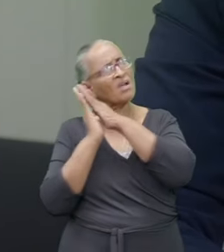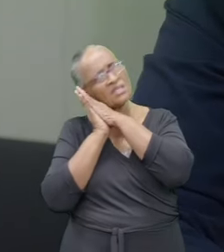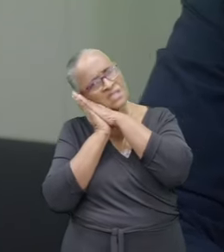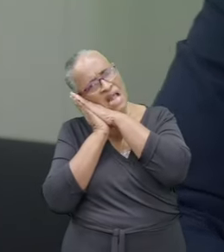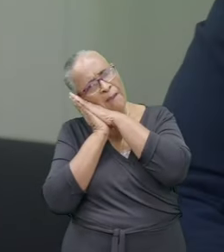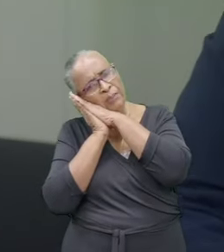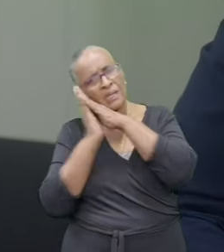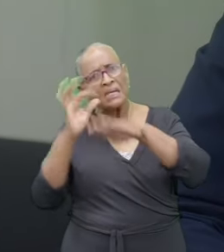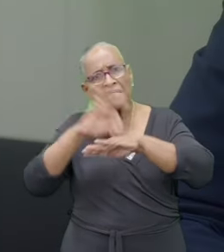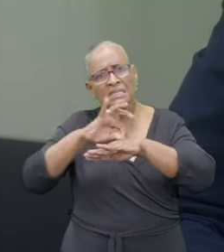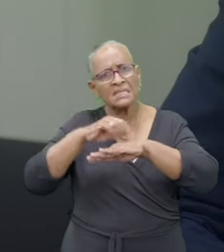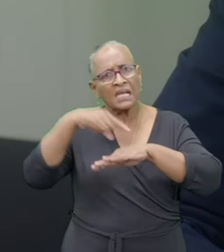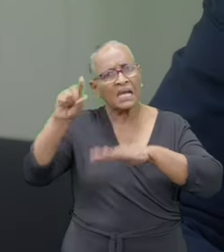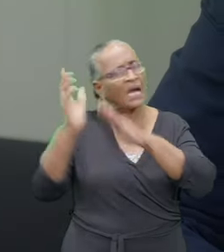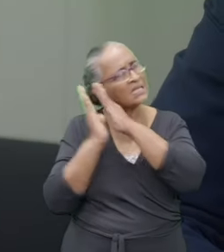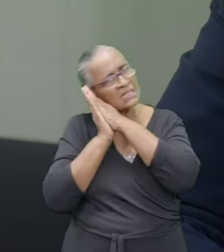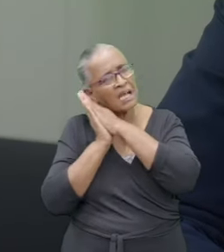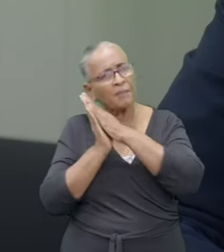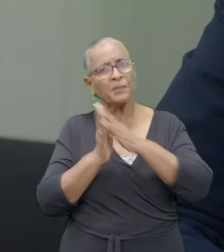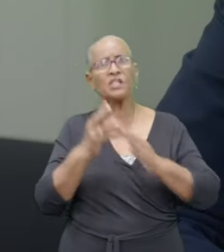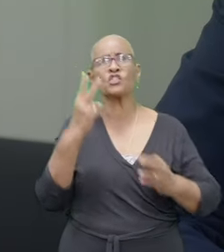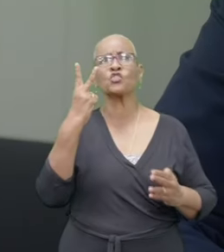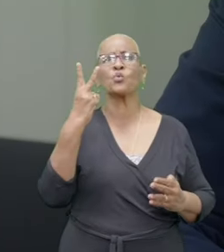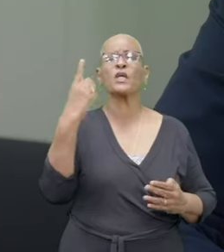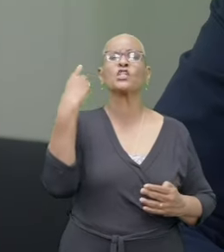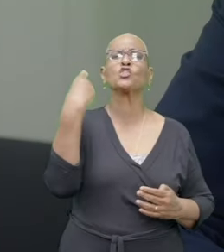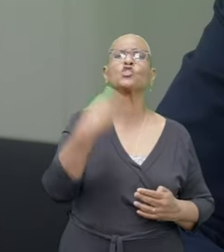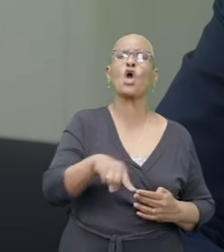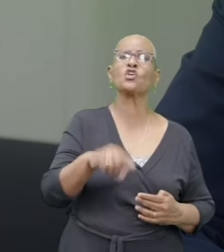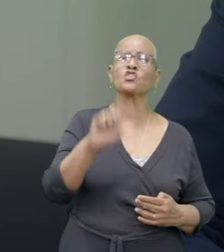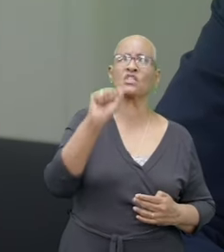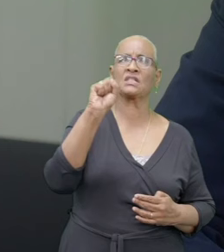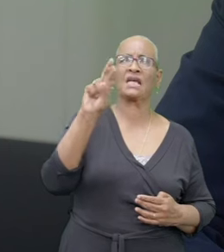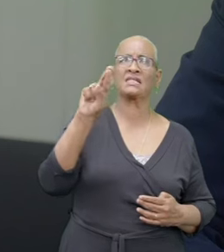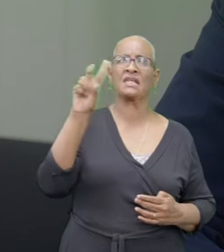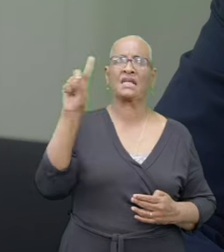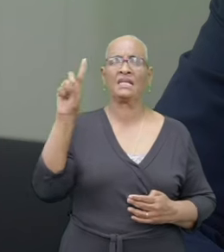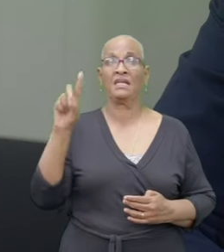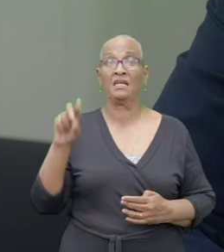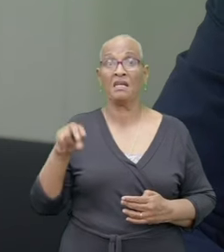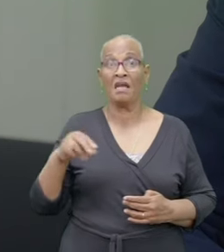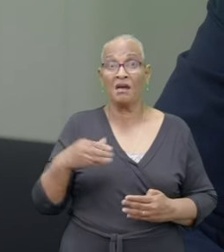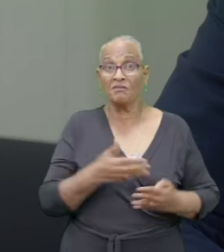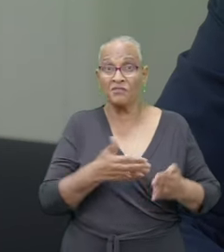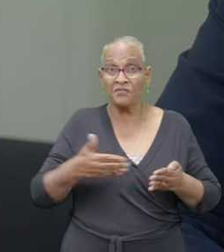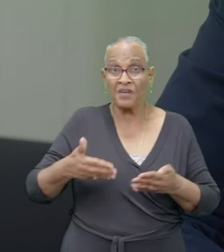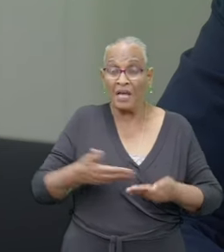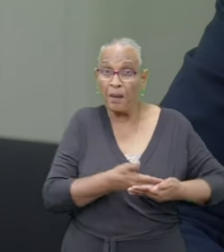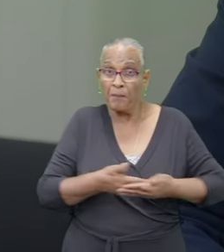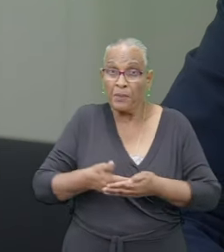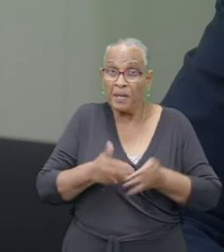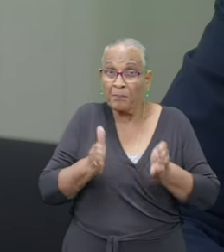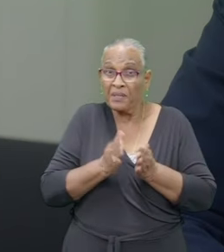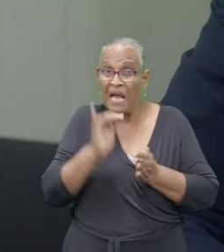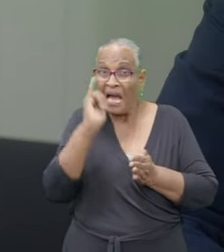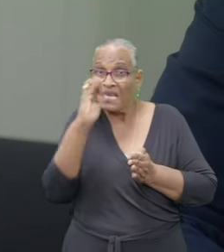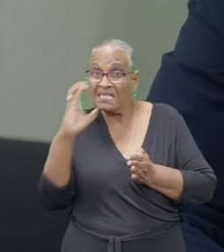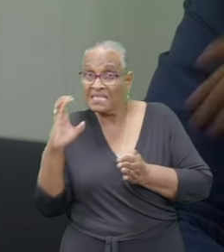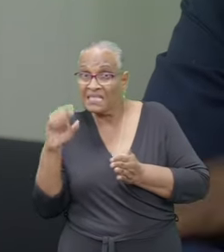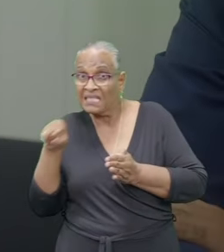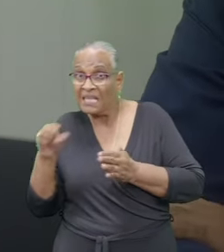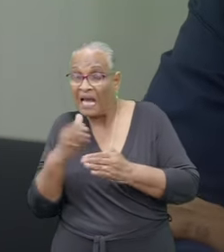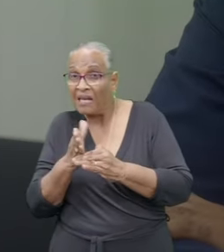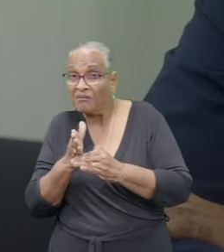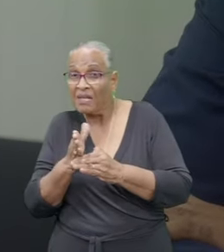is 2000 SRD. Van een IC-NUQ is veel hoger. Laten we die 2000 SRD nemen,